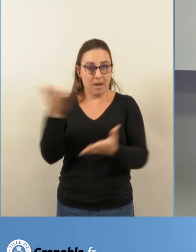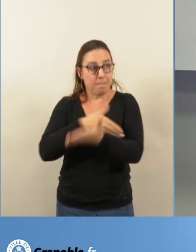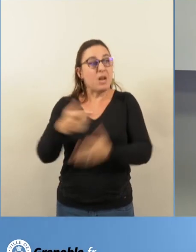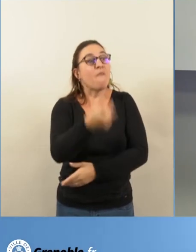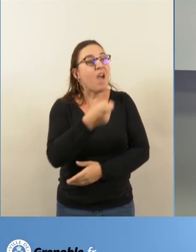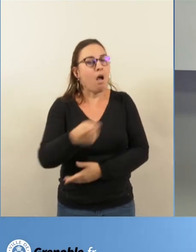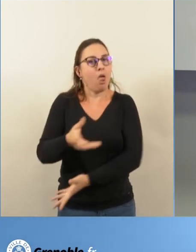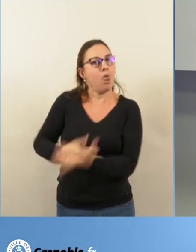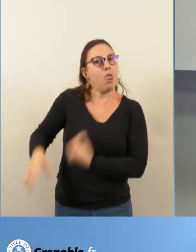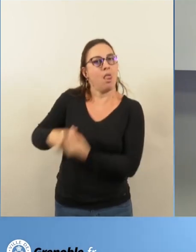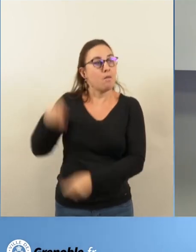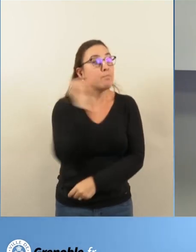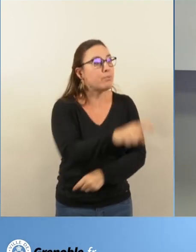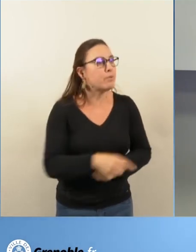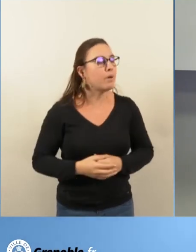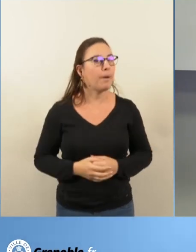corruption